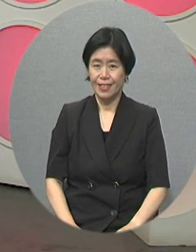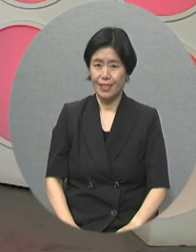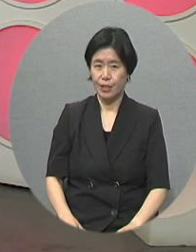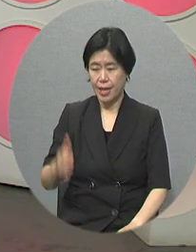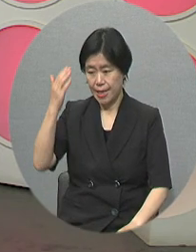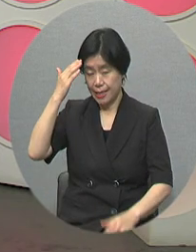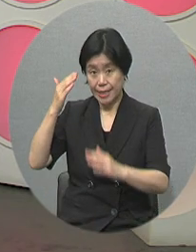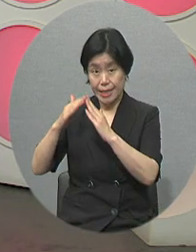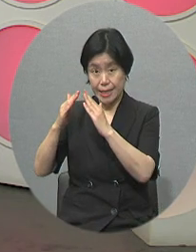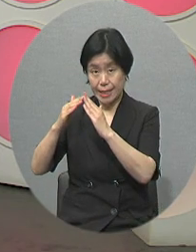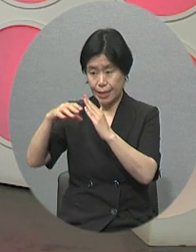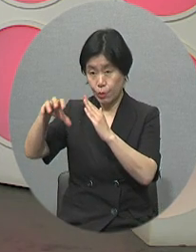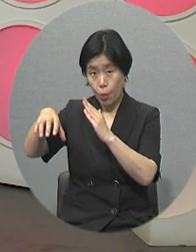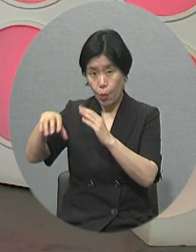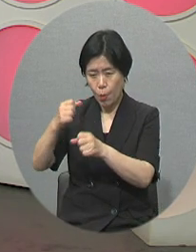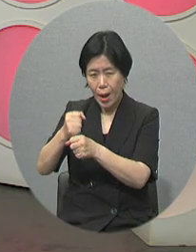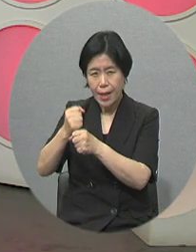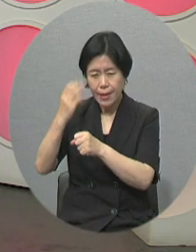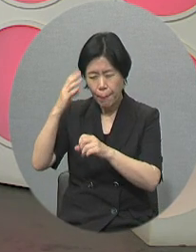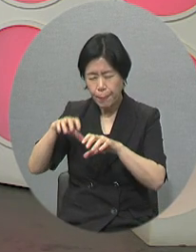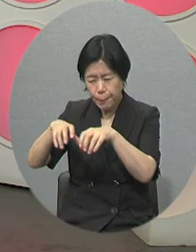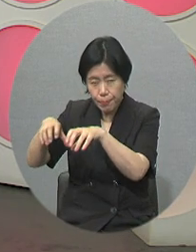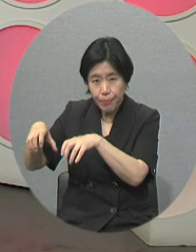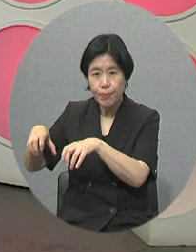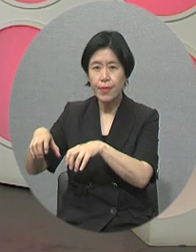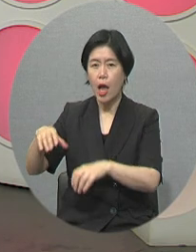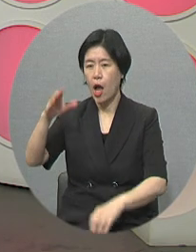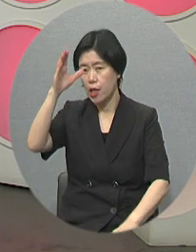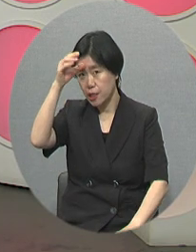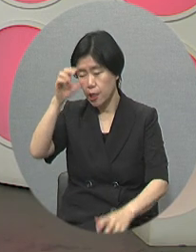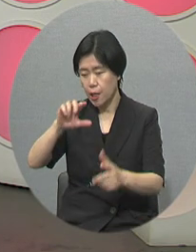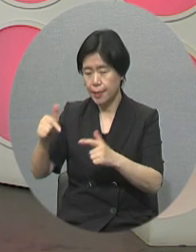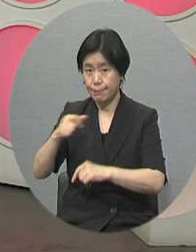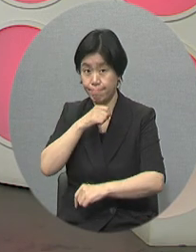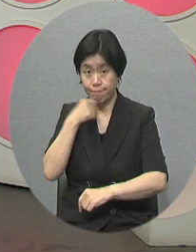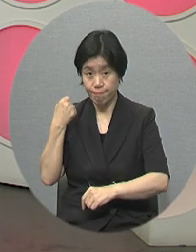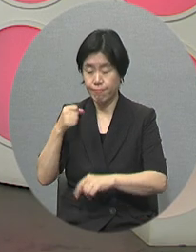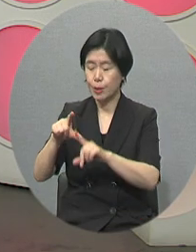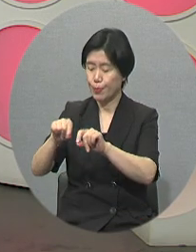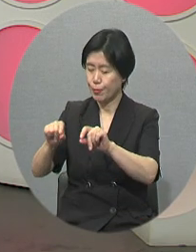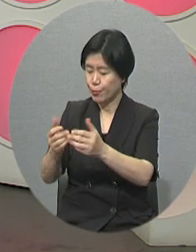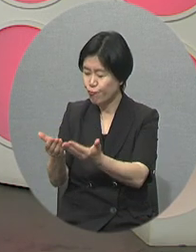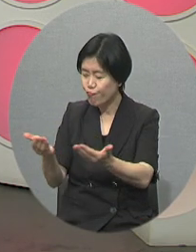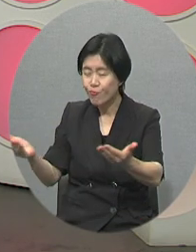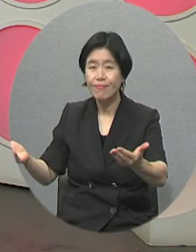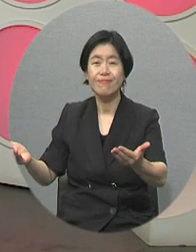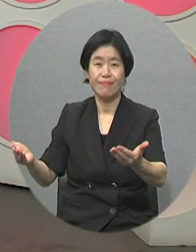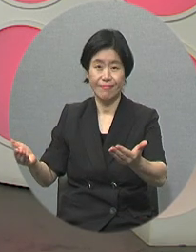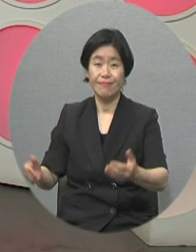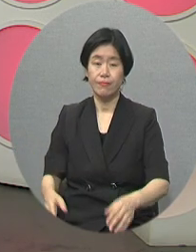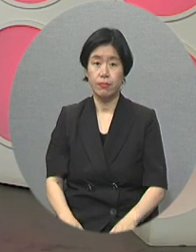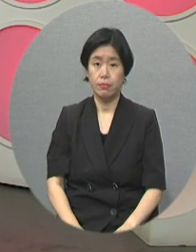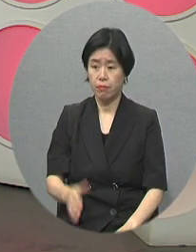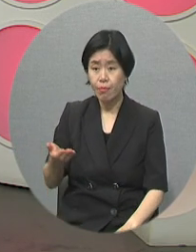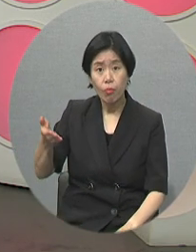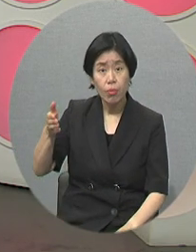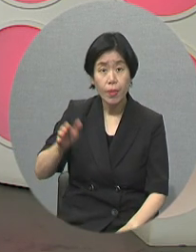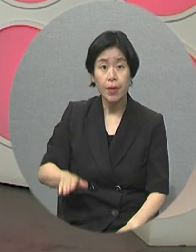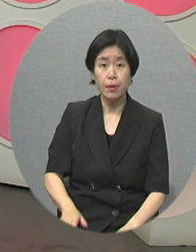손수 싸오신 김밥과 치킨을 황급히 꺼내 테이블 위에 올려놓으셨습니다.